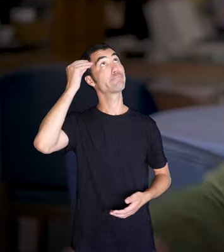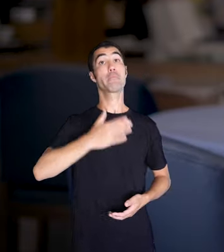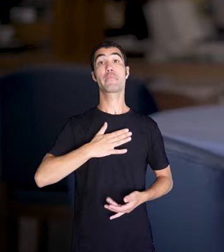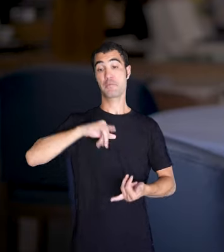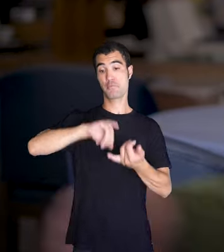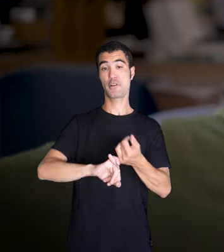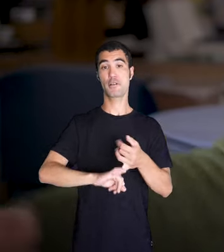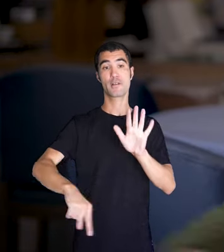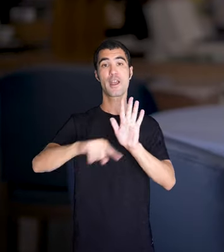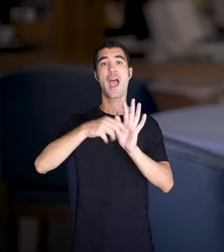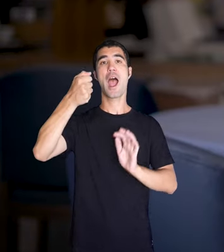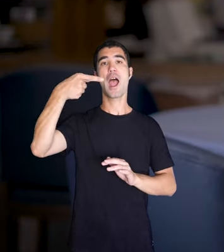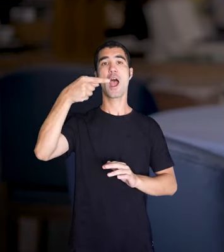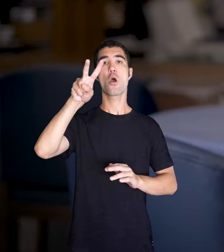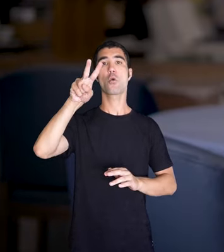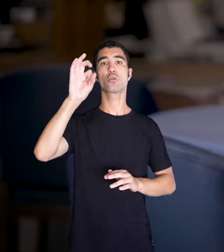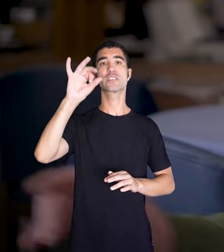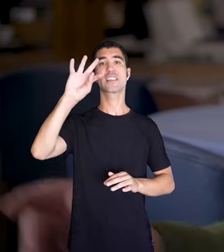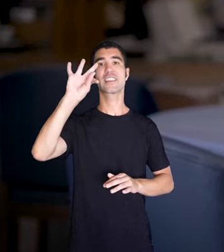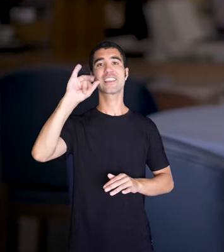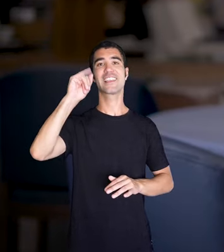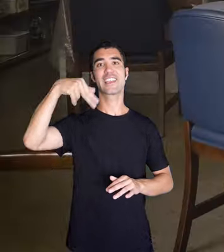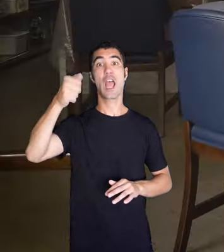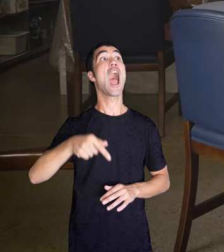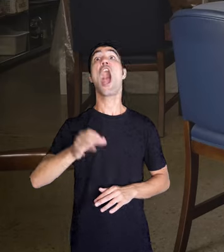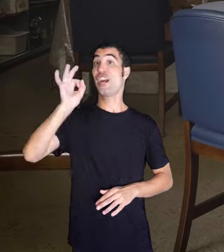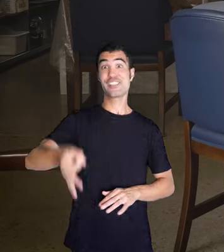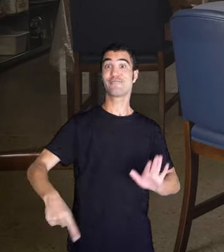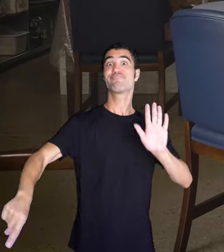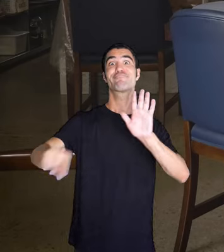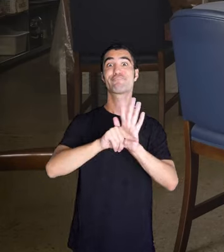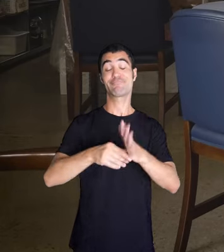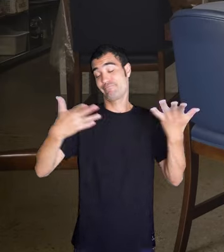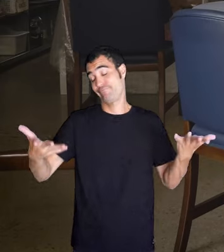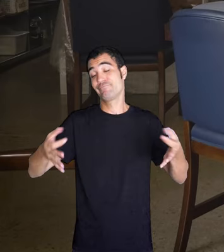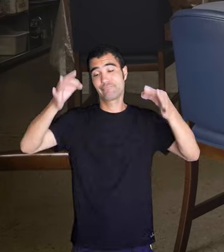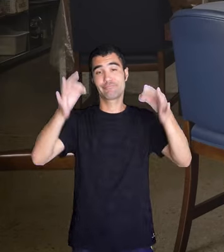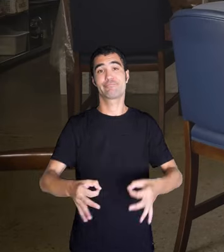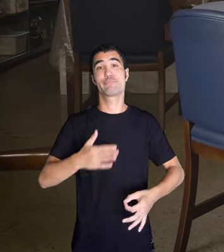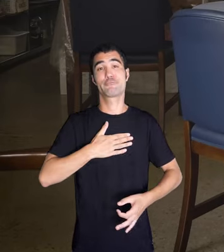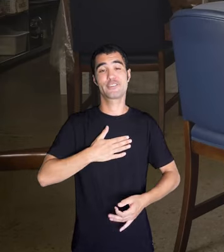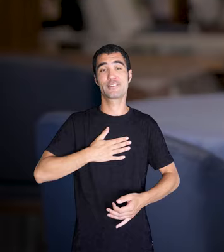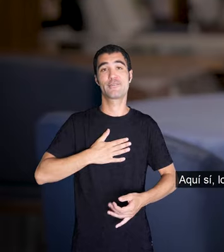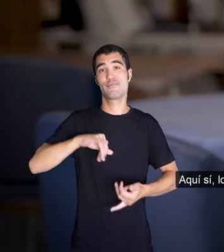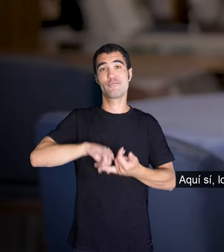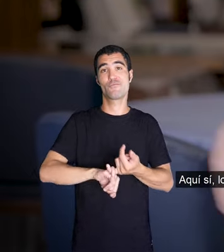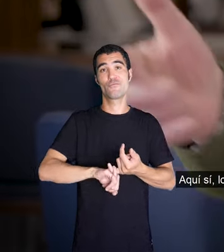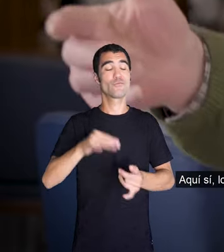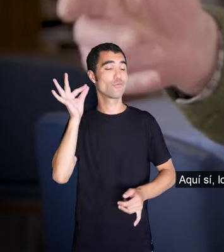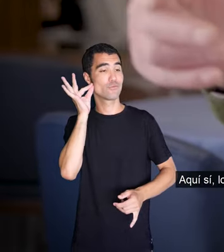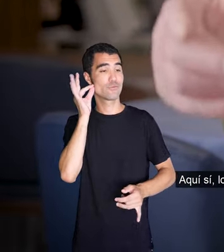mujer, Agustina. Diu, este sí. I així li vaig posar el nom de la dona.